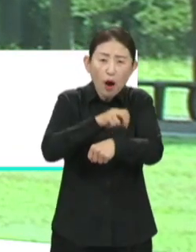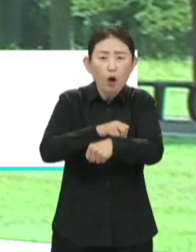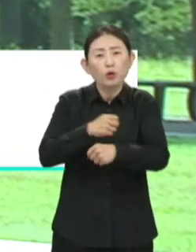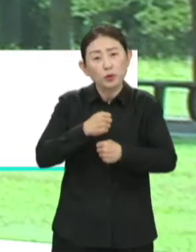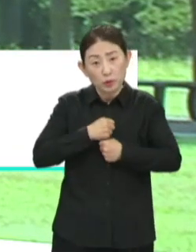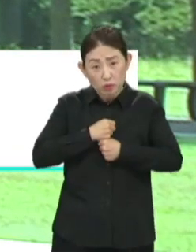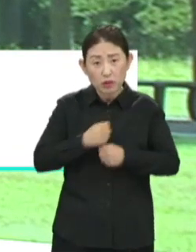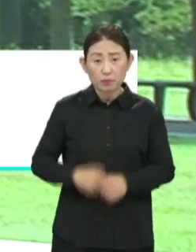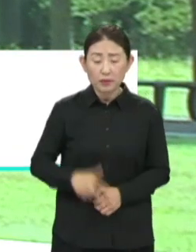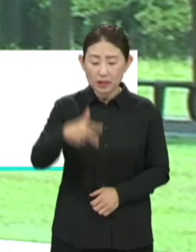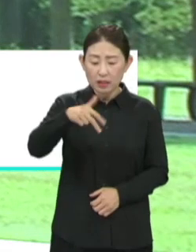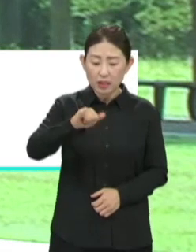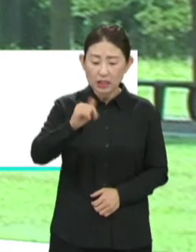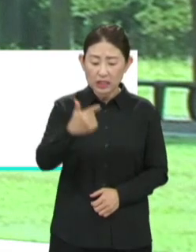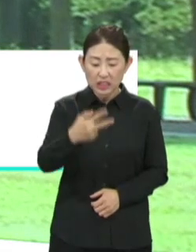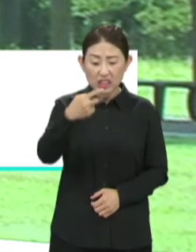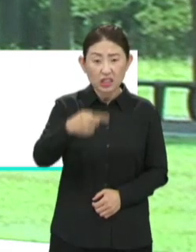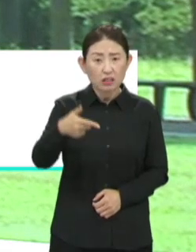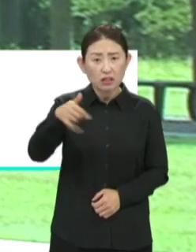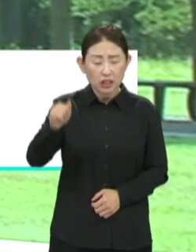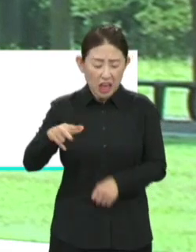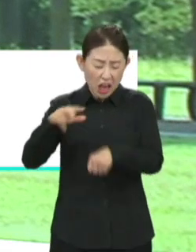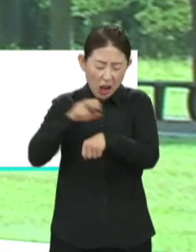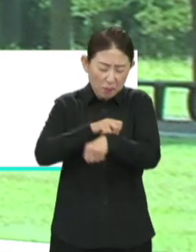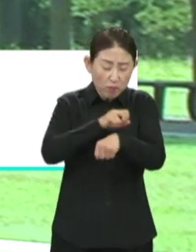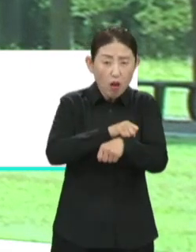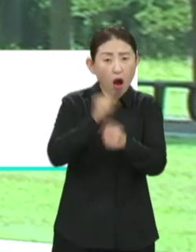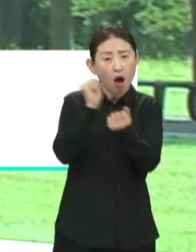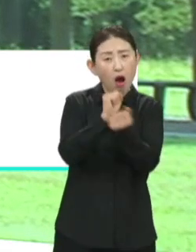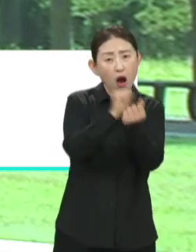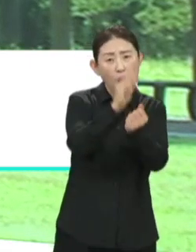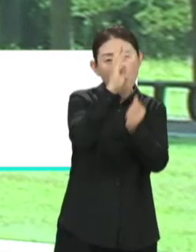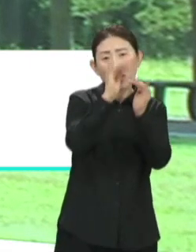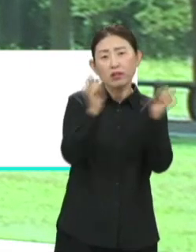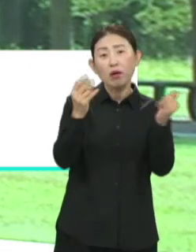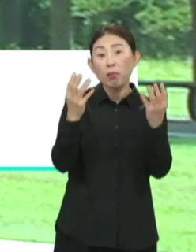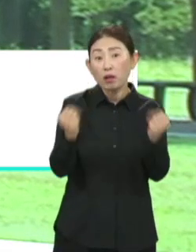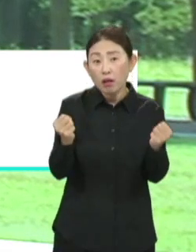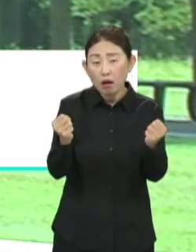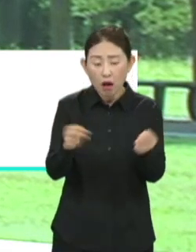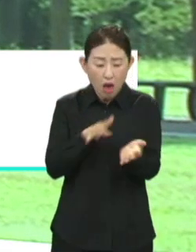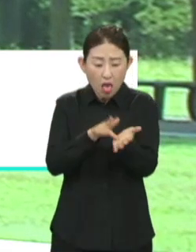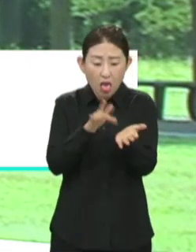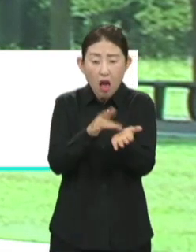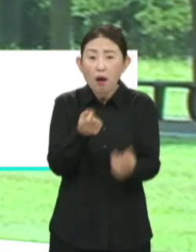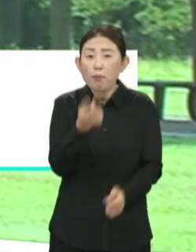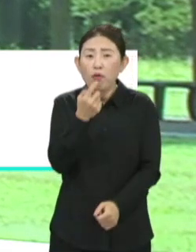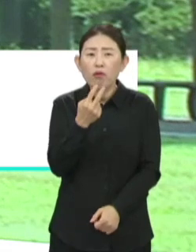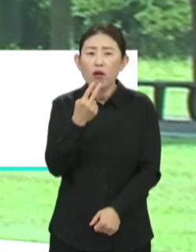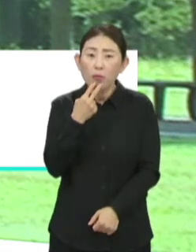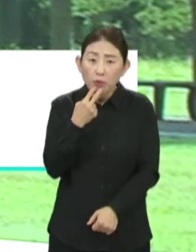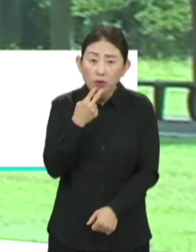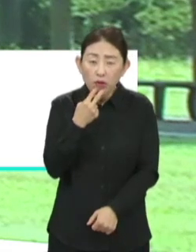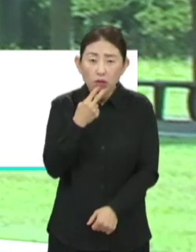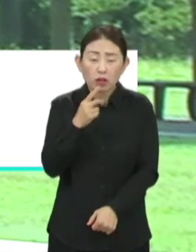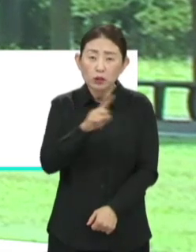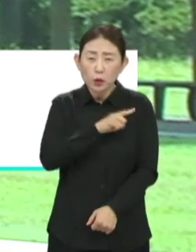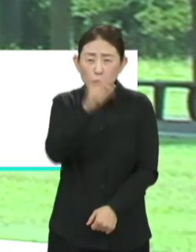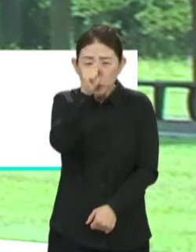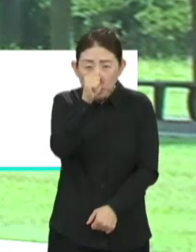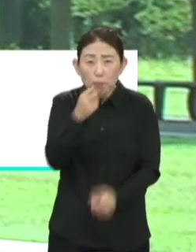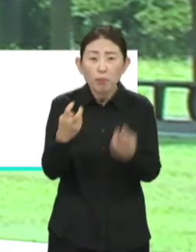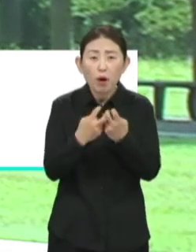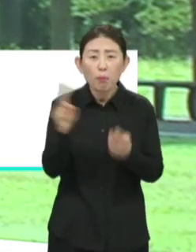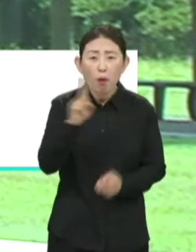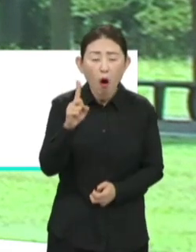이 시기에 진드기 매개 감염병 환자가 크게 늘어나는데 치료제가 마땅치 않아 물리지 않는 것이 가장 좋은